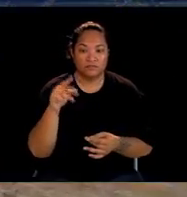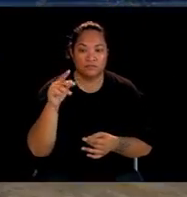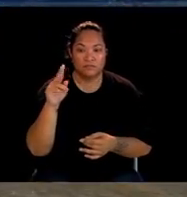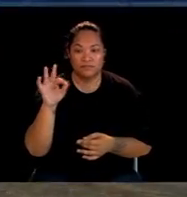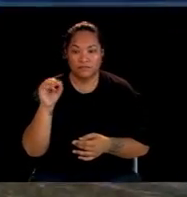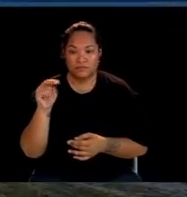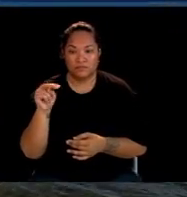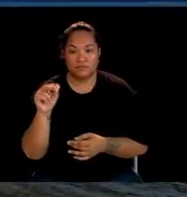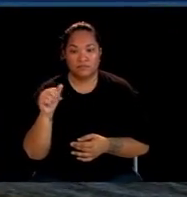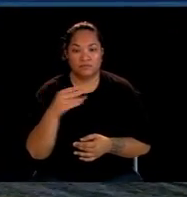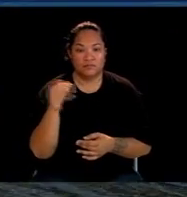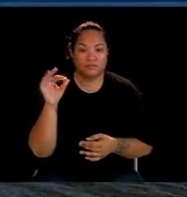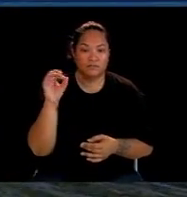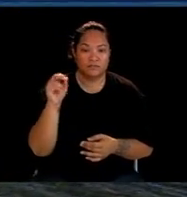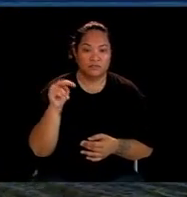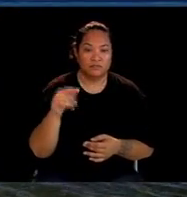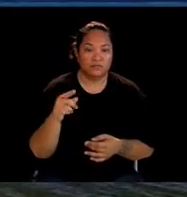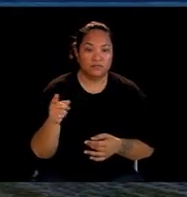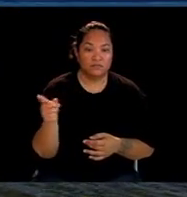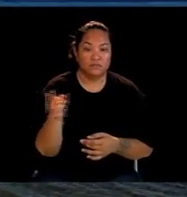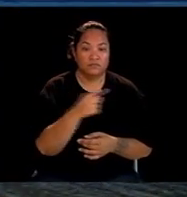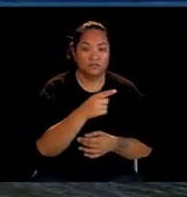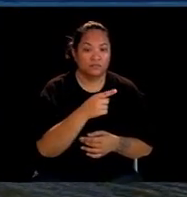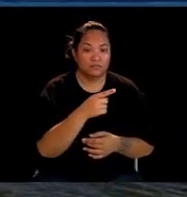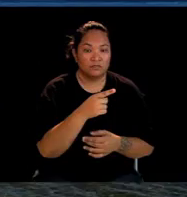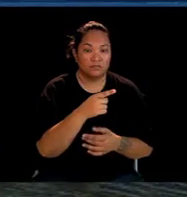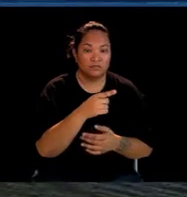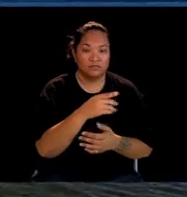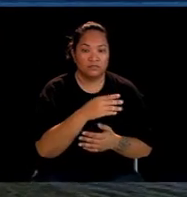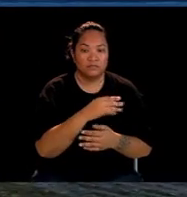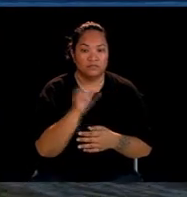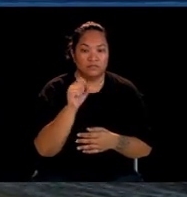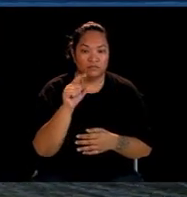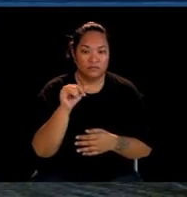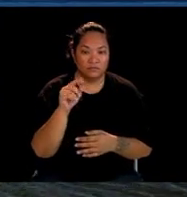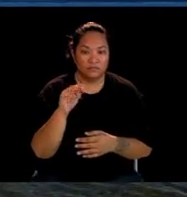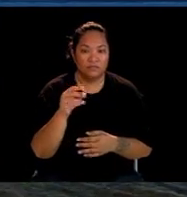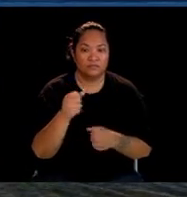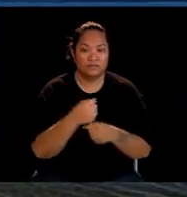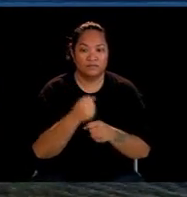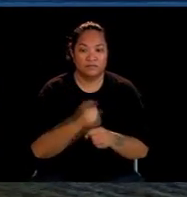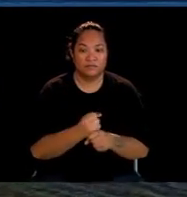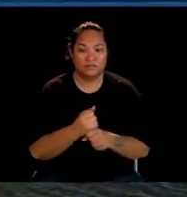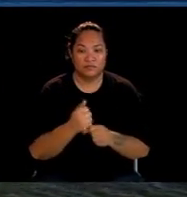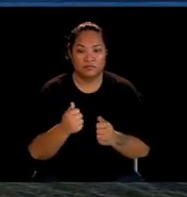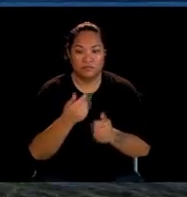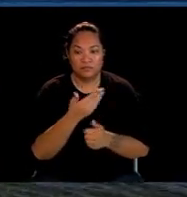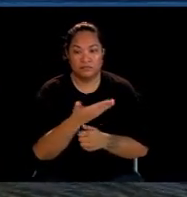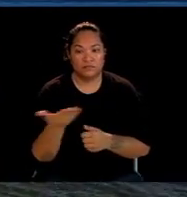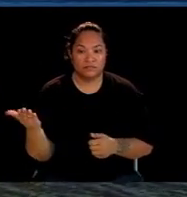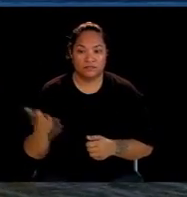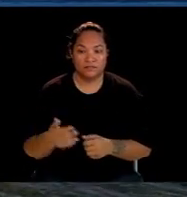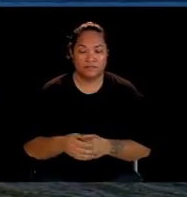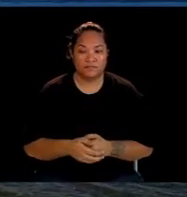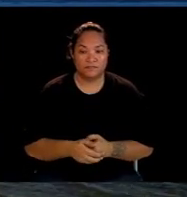jan pontan. Tumelu ihigwa, siha fumatitinas igwinaha